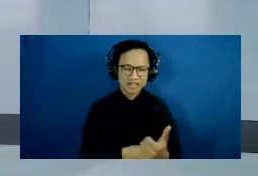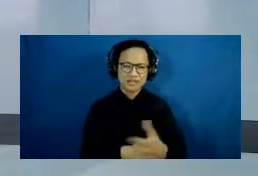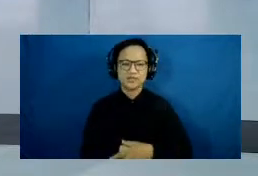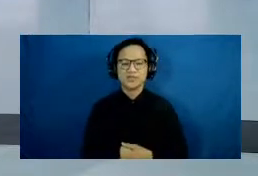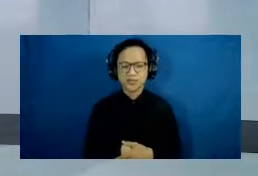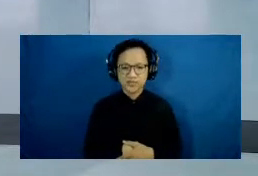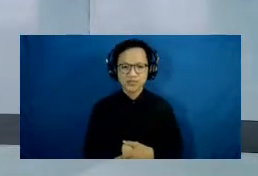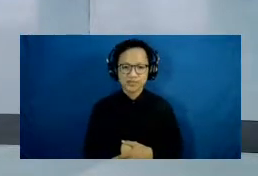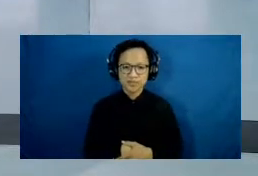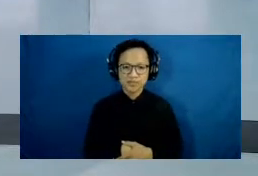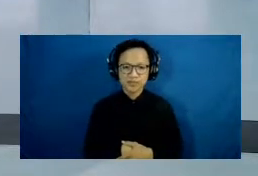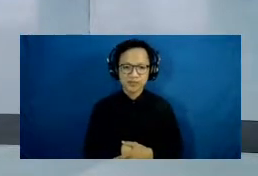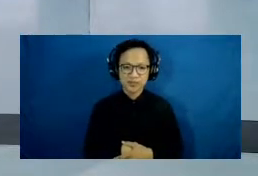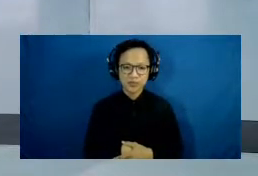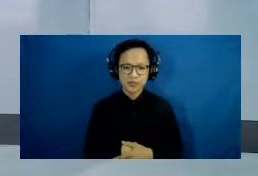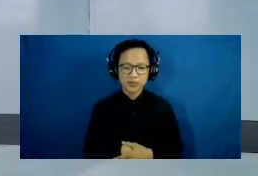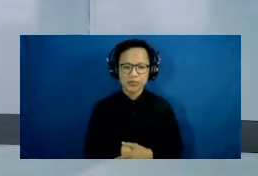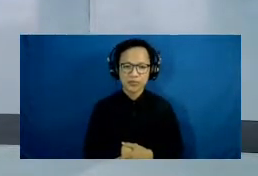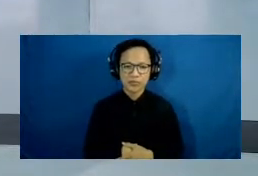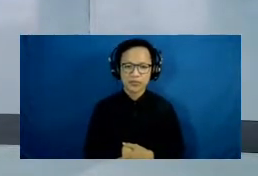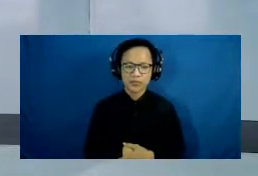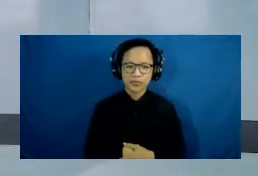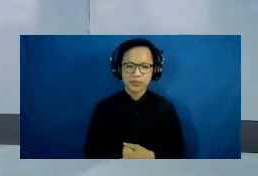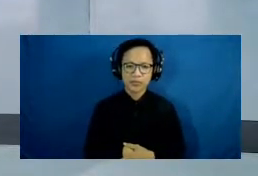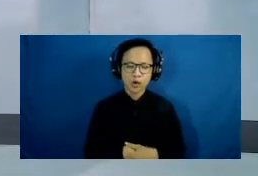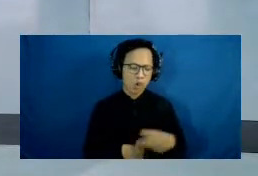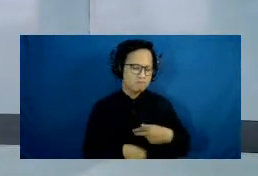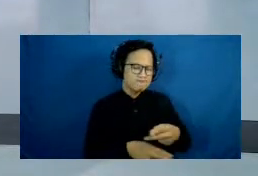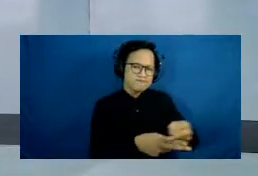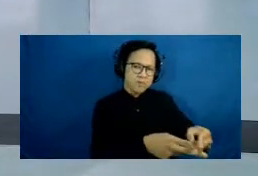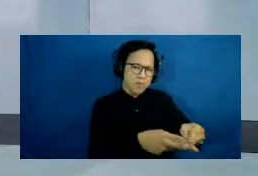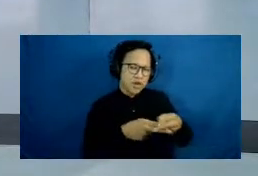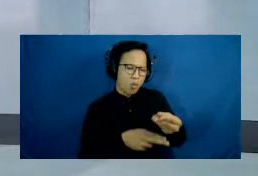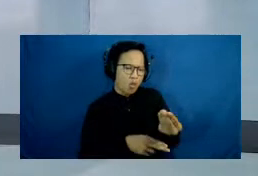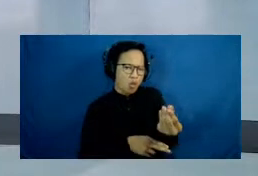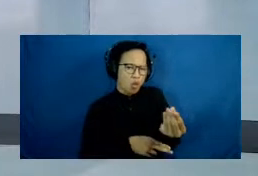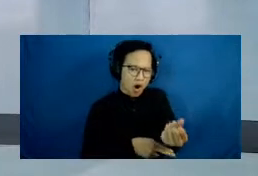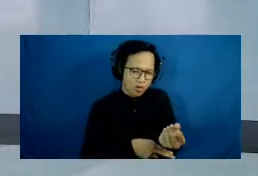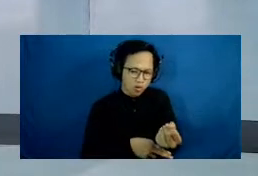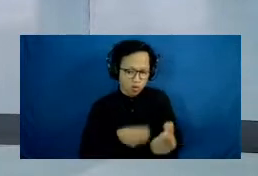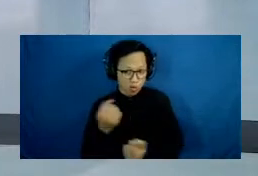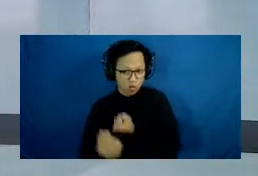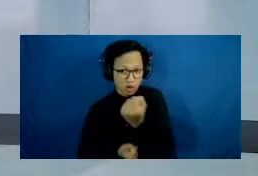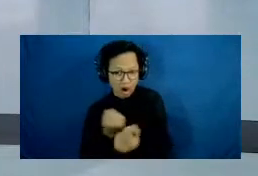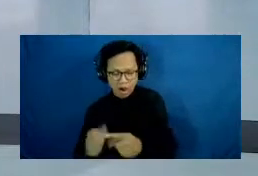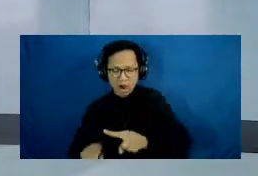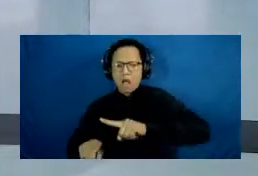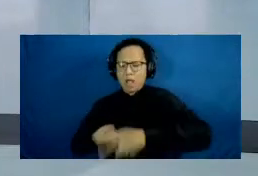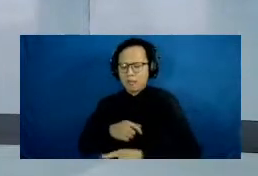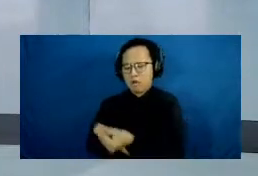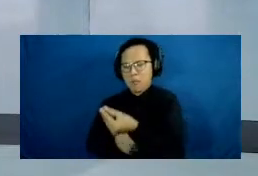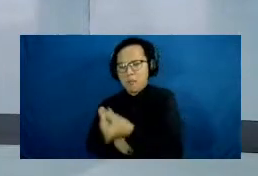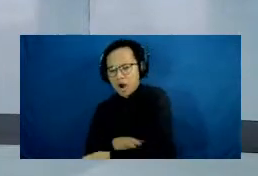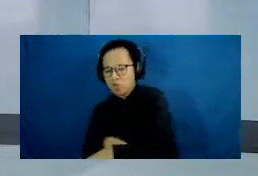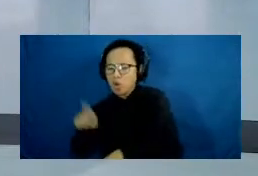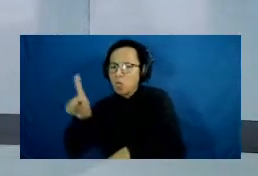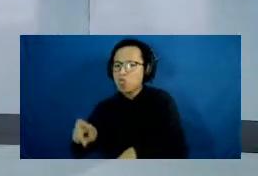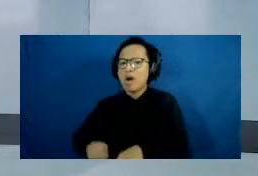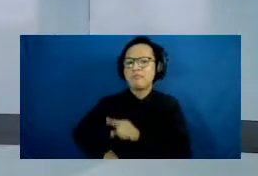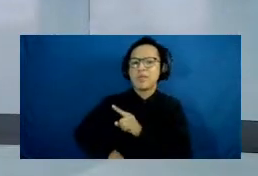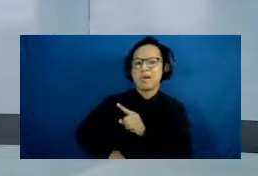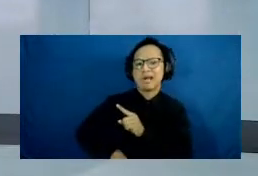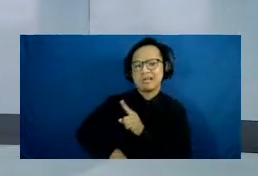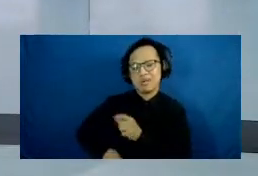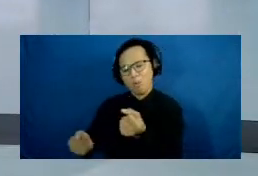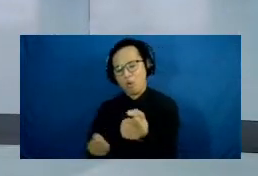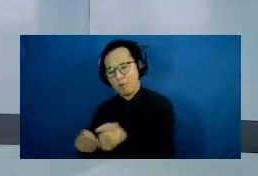itu kita kenal dengan istilah side streaming. Jadi kalau kita mau pinjam untuk usaha, atau kita gunakan untuk keperluan pribadi. Nah ini